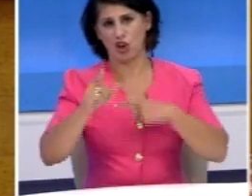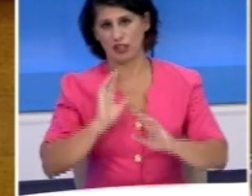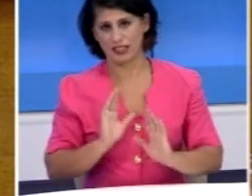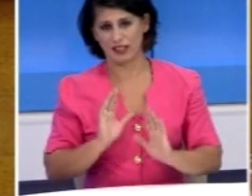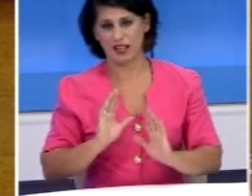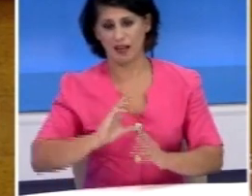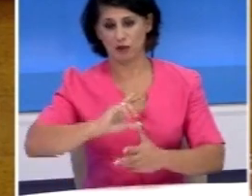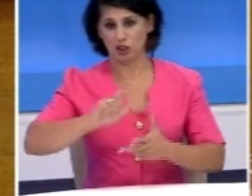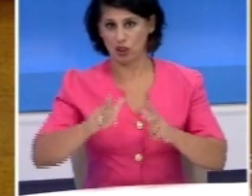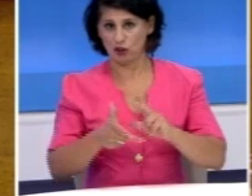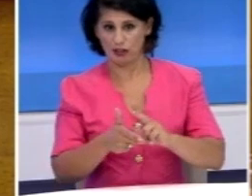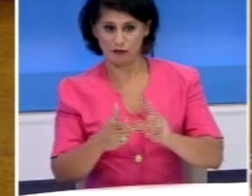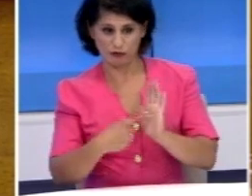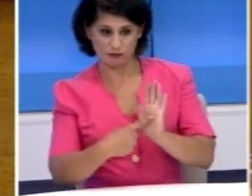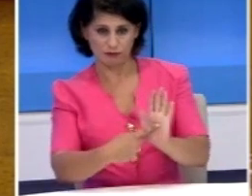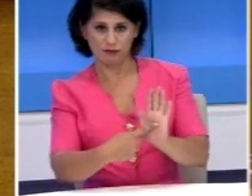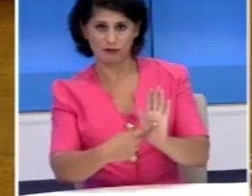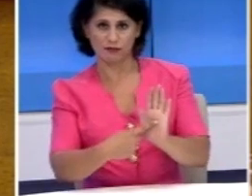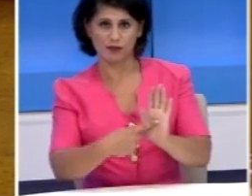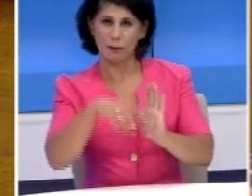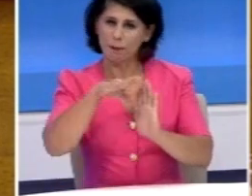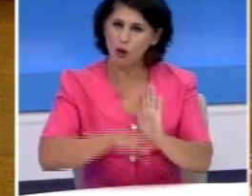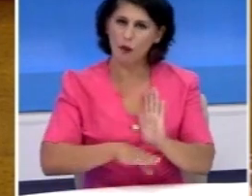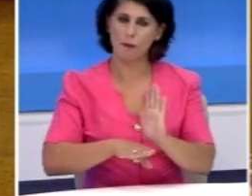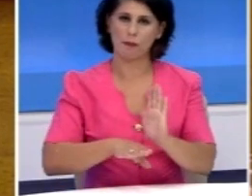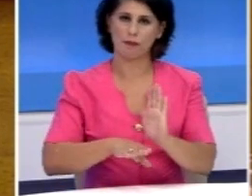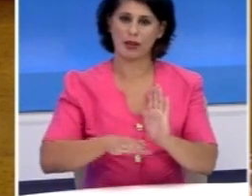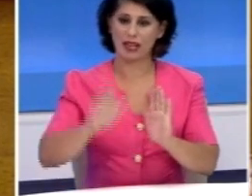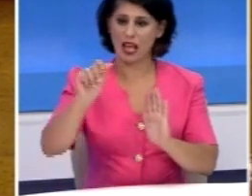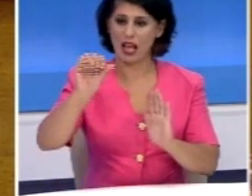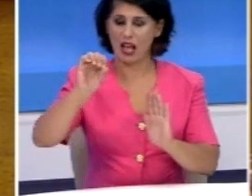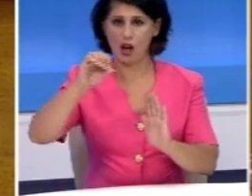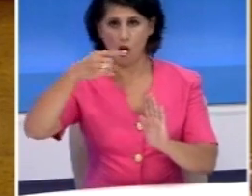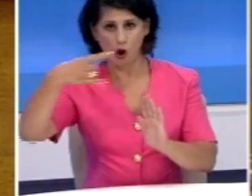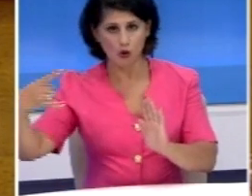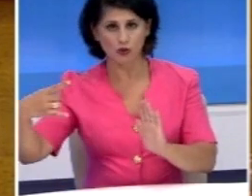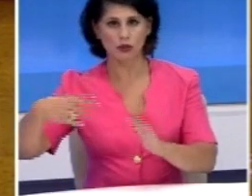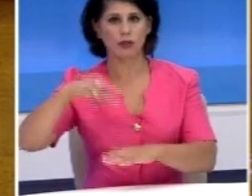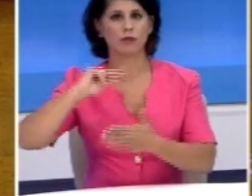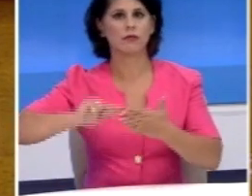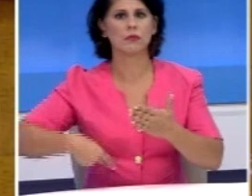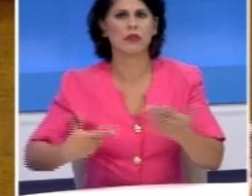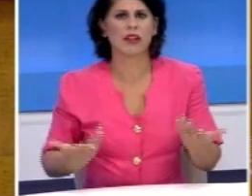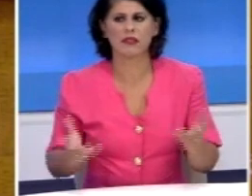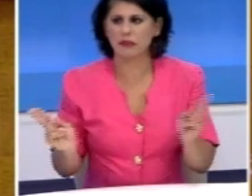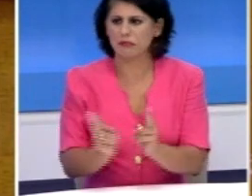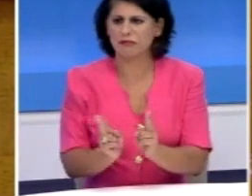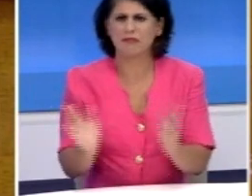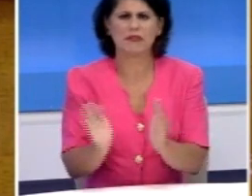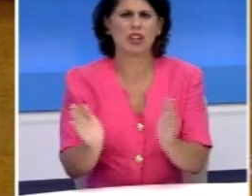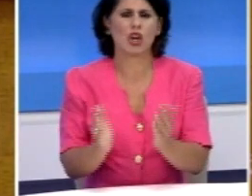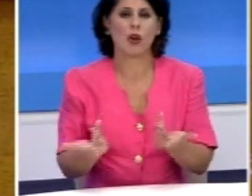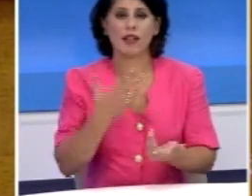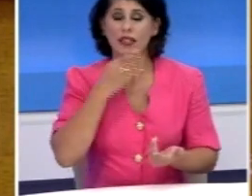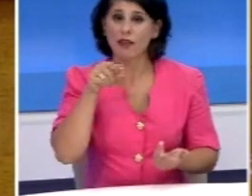το γεωγραφικό ανάγλυφο η μειωμένη έκταση της ελληνικής ΑΟΣ που υπογράψατε. Το γεγονός που ανέφερα πριν δηλαδή,